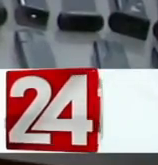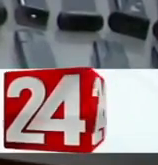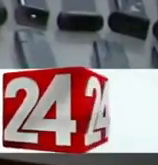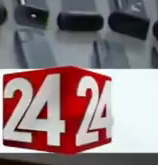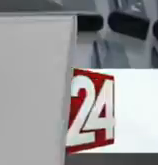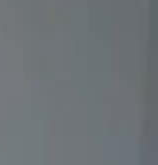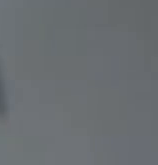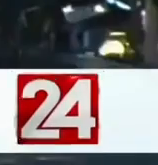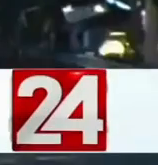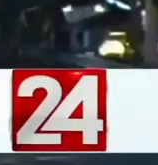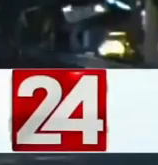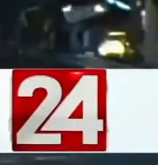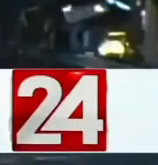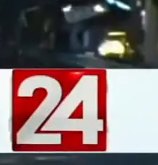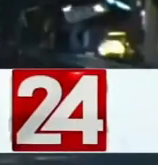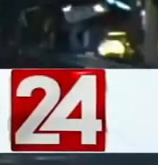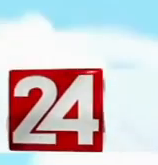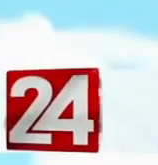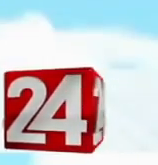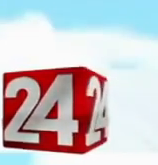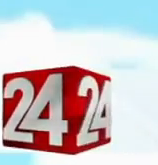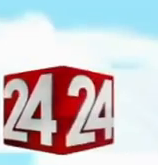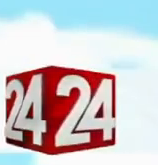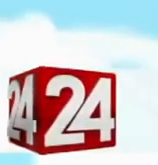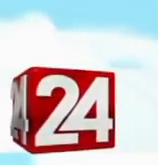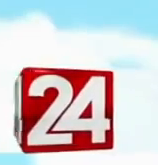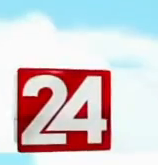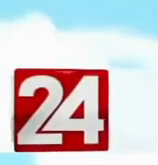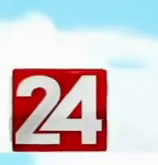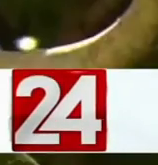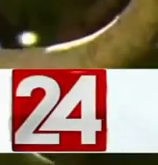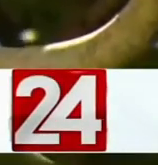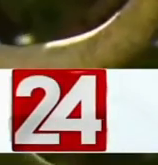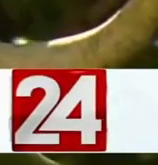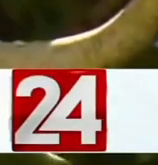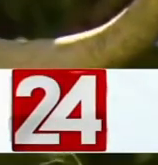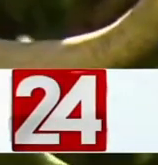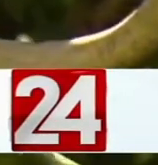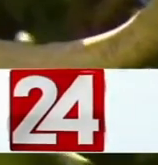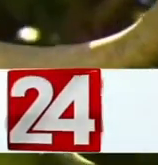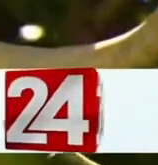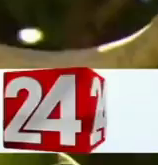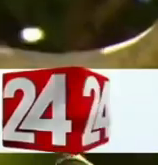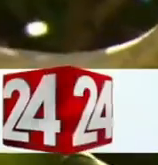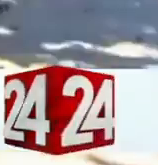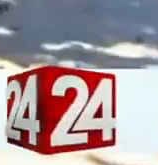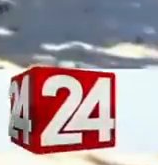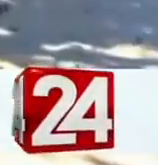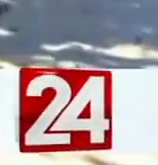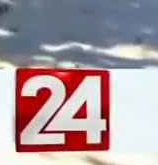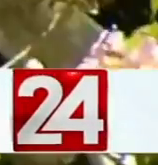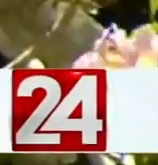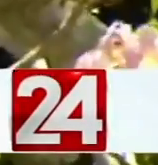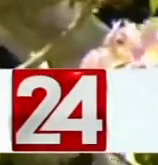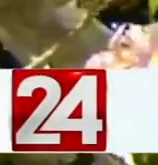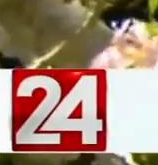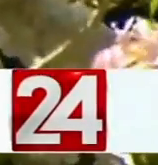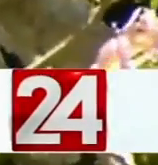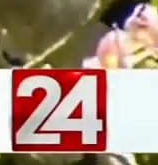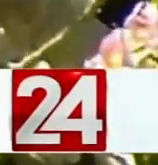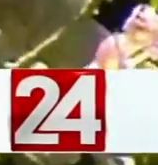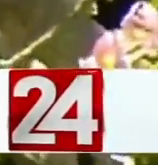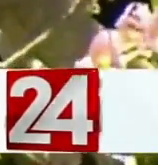Makati. Tanawing mala-Japan daw ang fuse kahit nasa Pilipinas lang. Saan